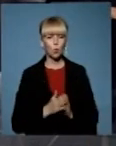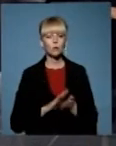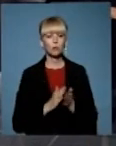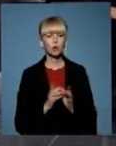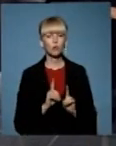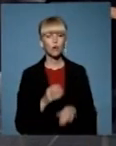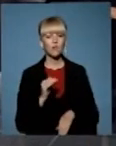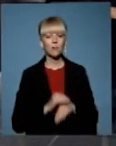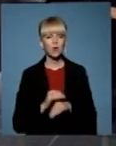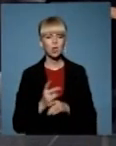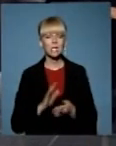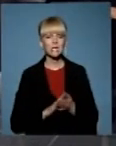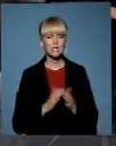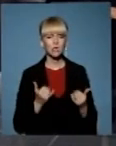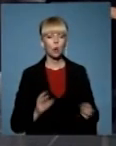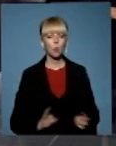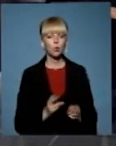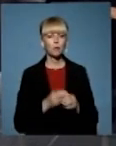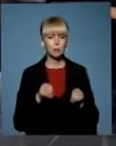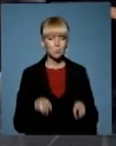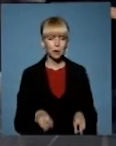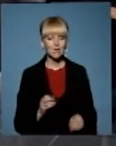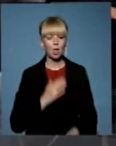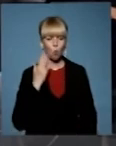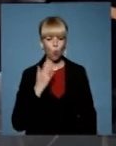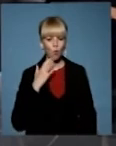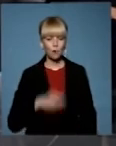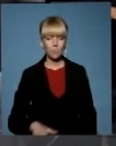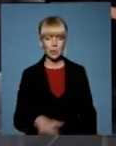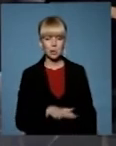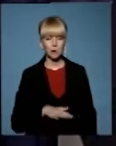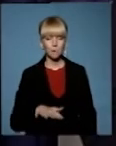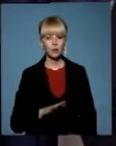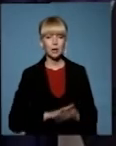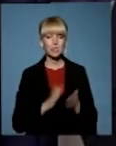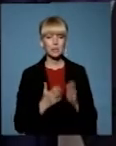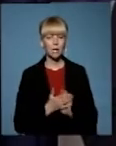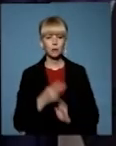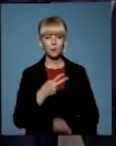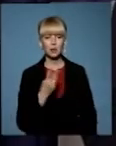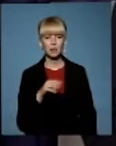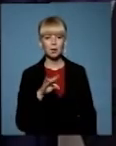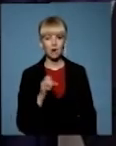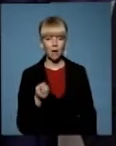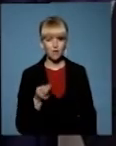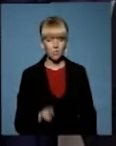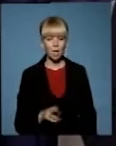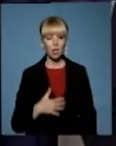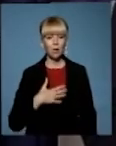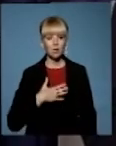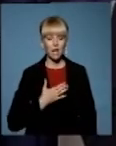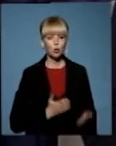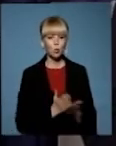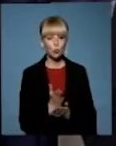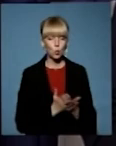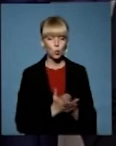що ви виявили? Який стан сьогодні пожежної безпеки на Буковині? Станом на 23 травня нашою